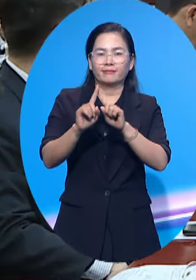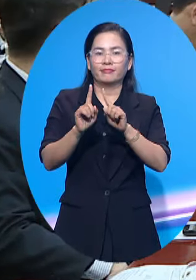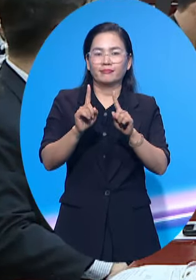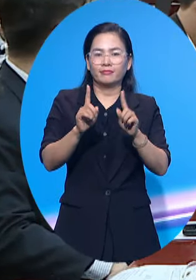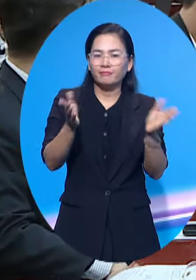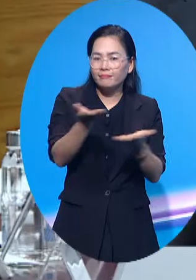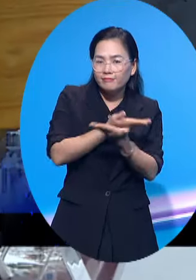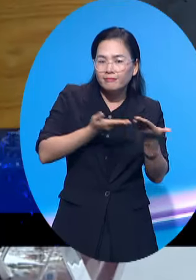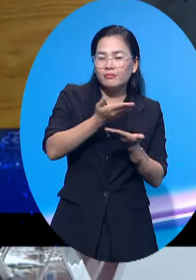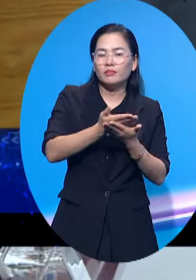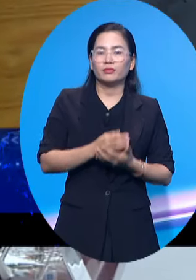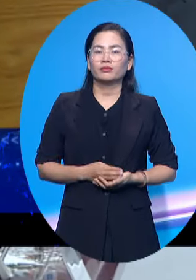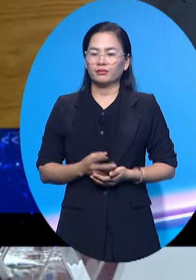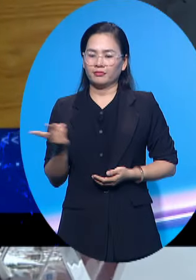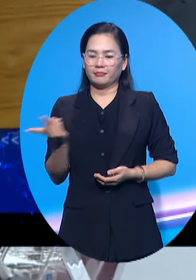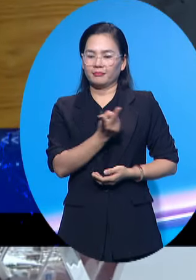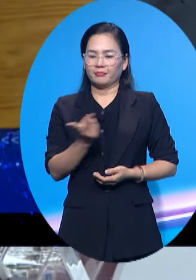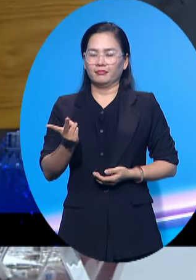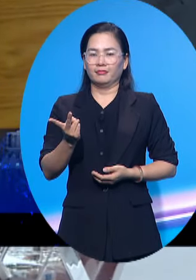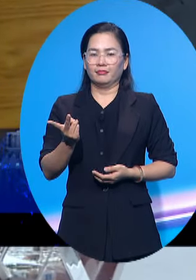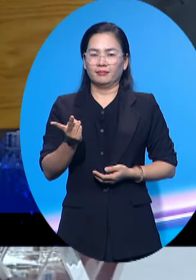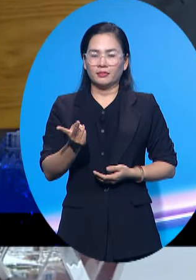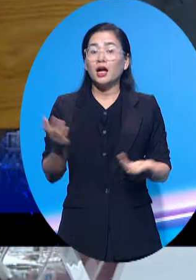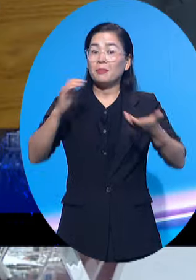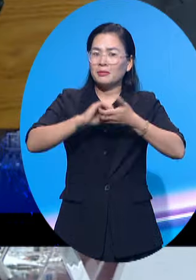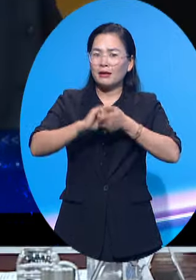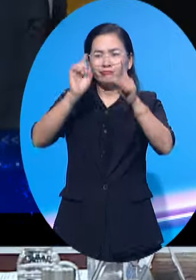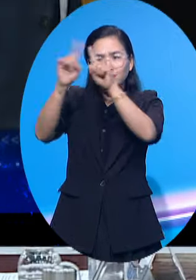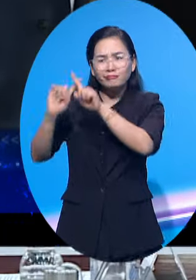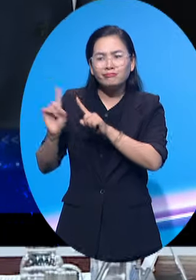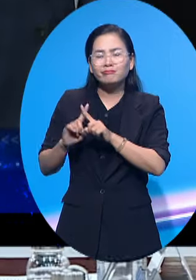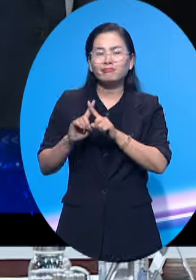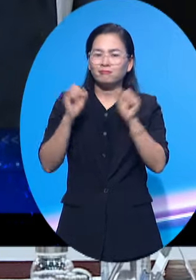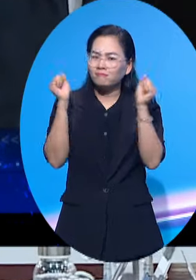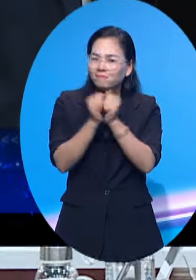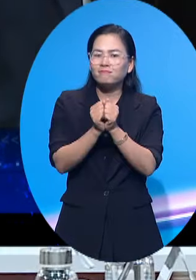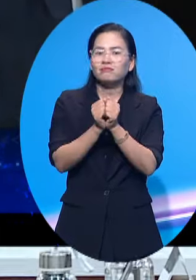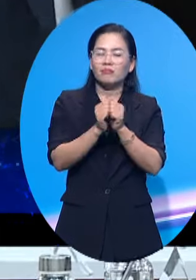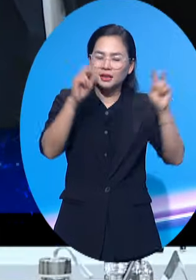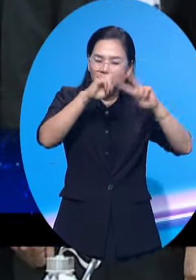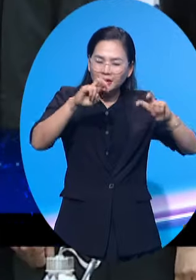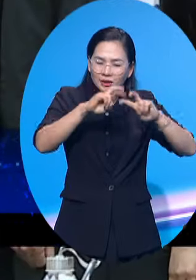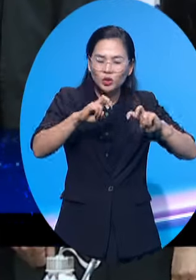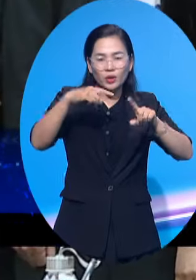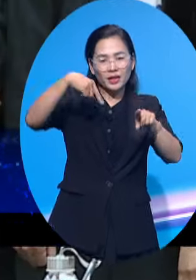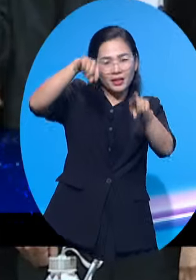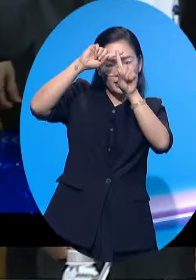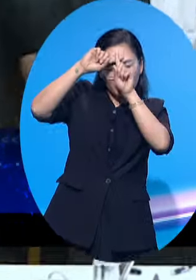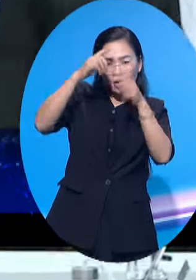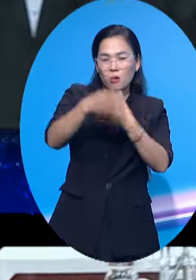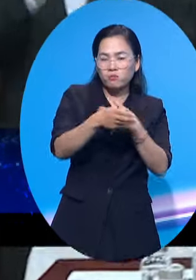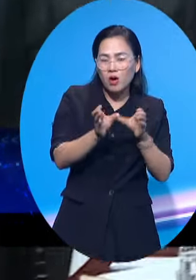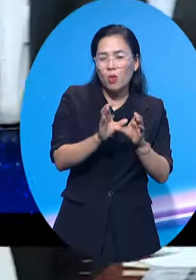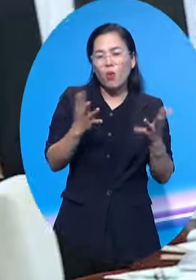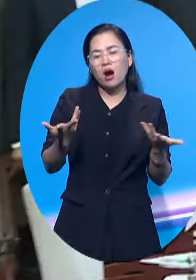Theo đó, hai bên sẽ triển khai đồng thời nhiều lĩnh vực hợp tác, cụ thể như hợp tác đào tạo và nghiên cứu ở các lĩnh vực y tế cộng đồng, công nghệ